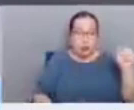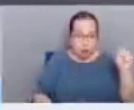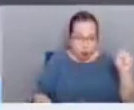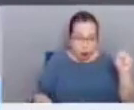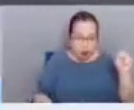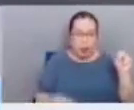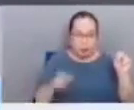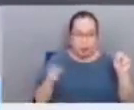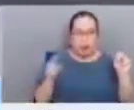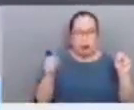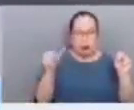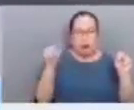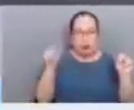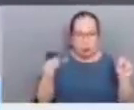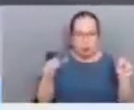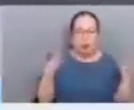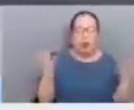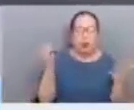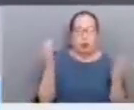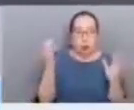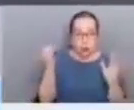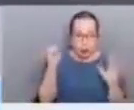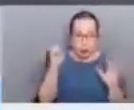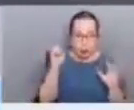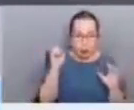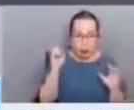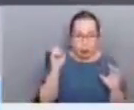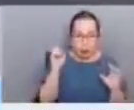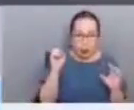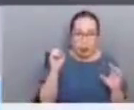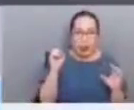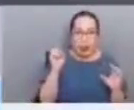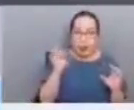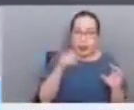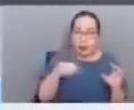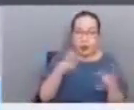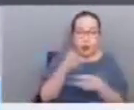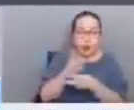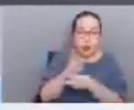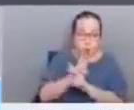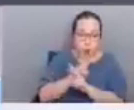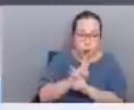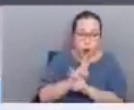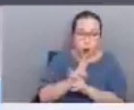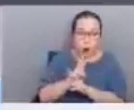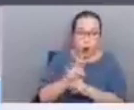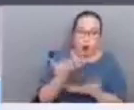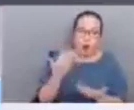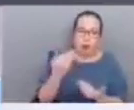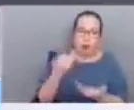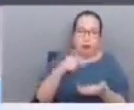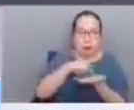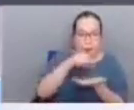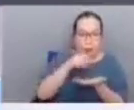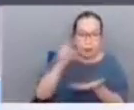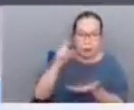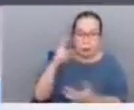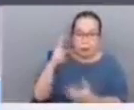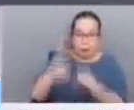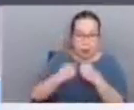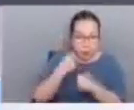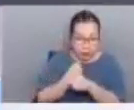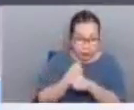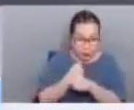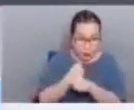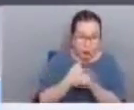lang kaginhawaan yung mga miyembro namin, no? Alam mo, napansin namin sa GSIS na